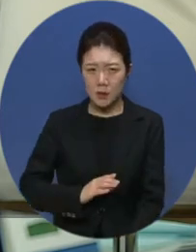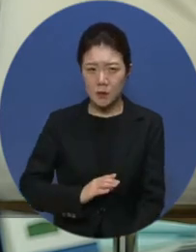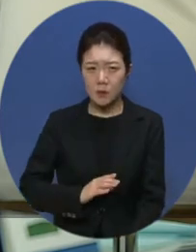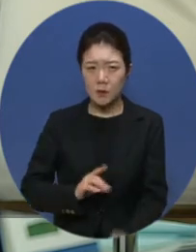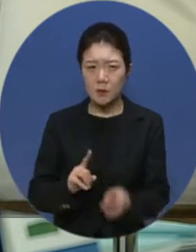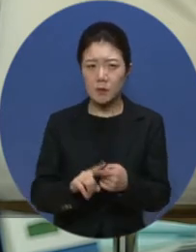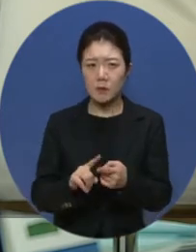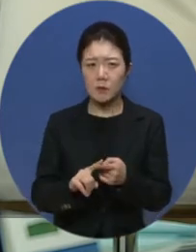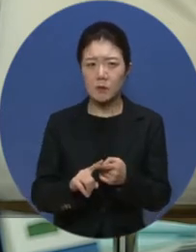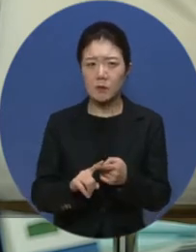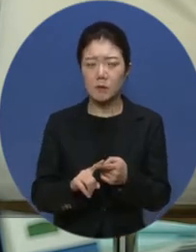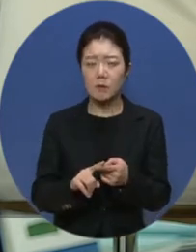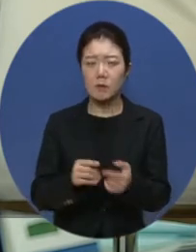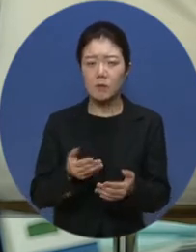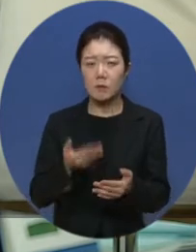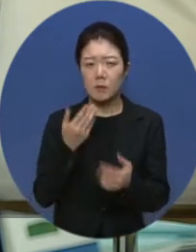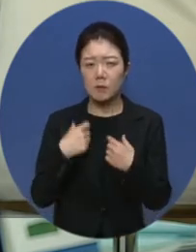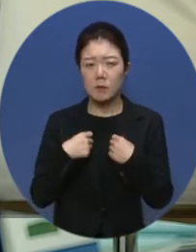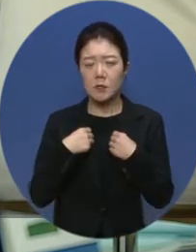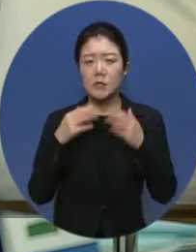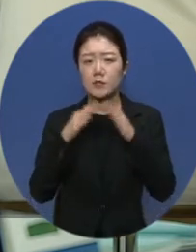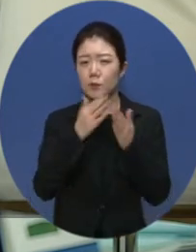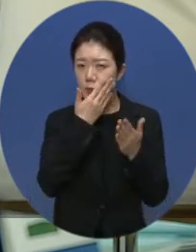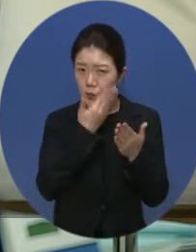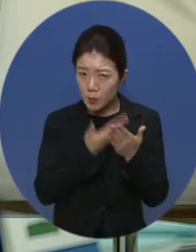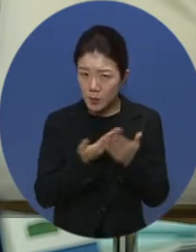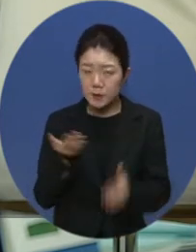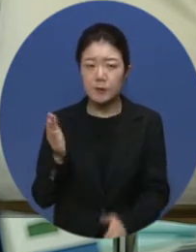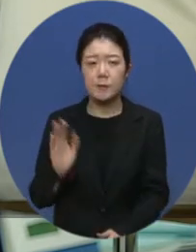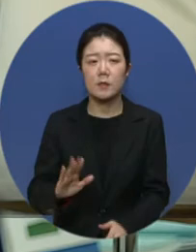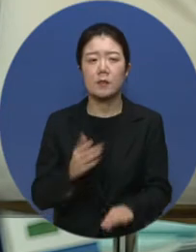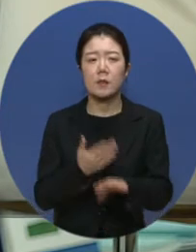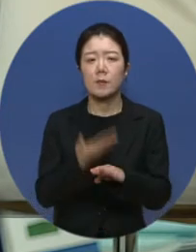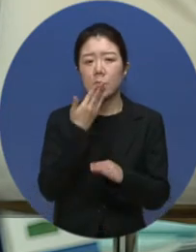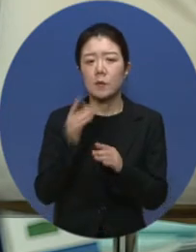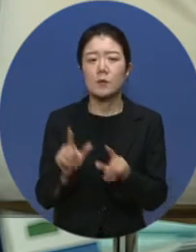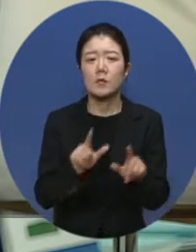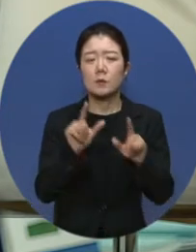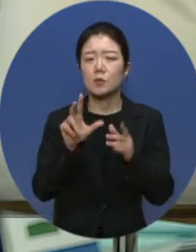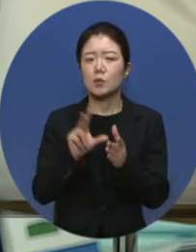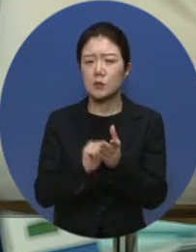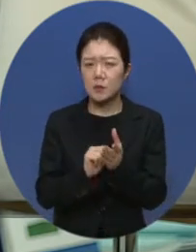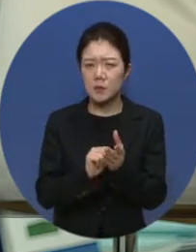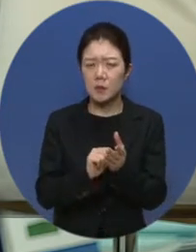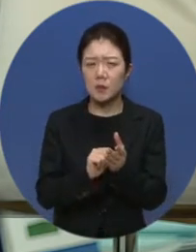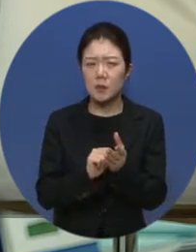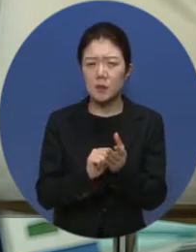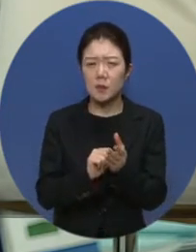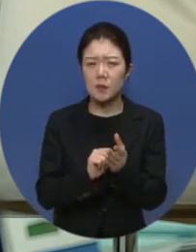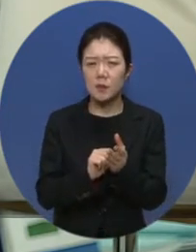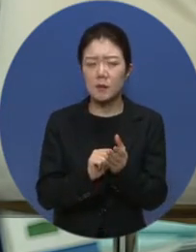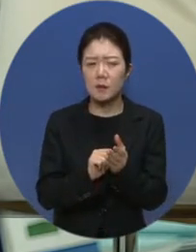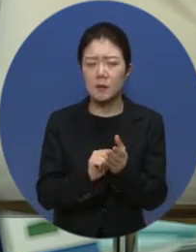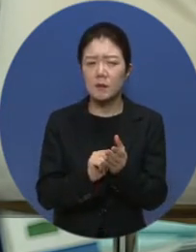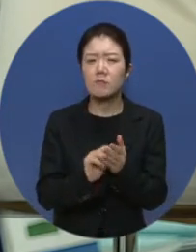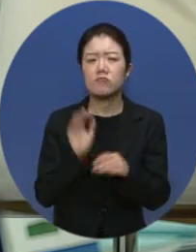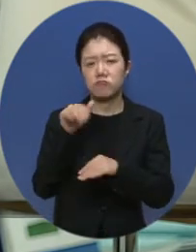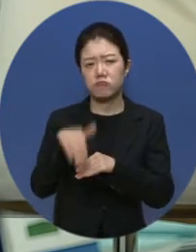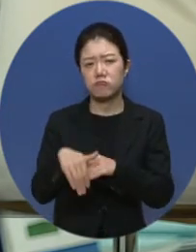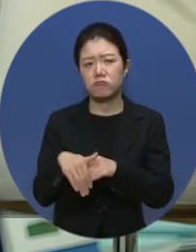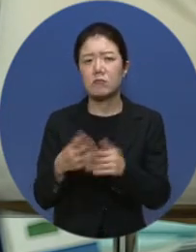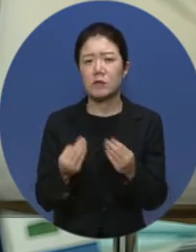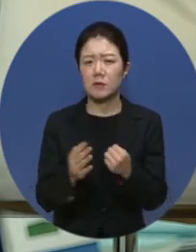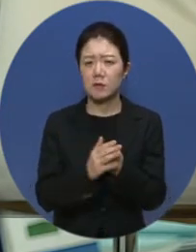부분에서 뭐 의식주가 굉장히 중요하지만 다른 먹고 사는 문제 정도로 그냥 넘어가는 부분이